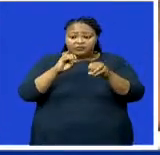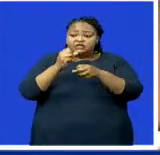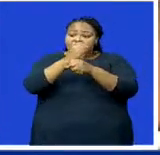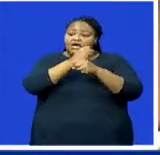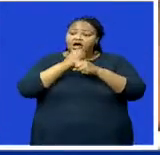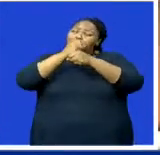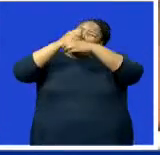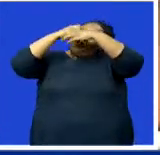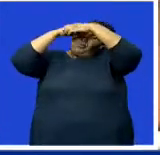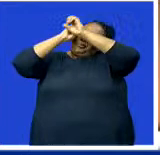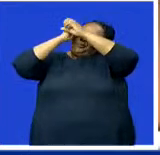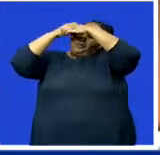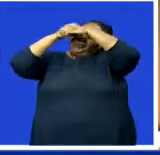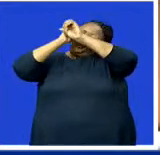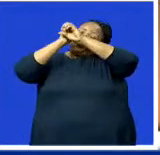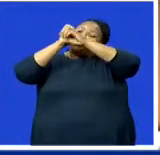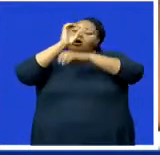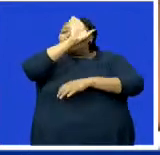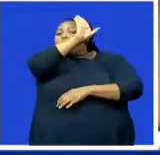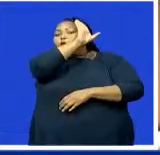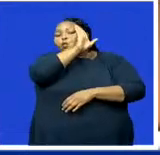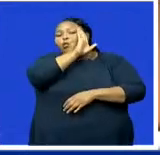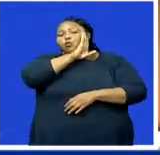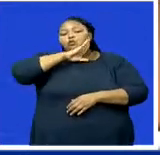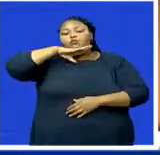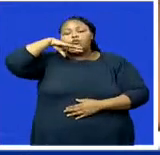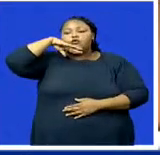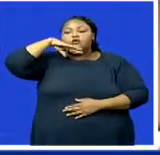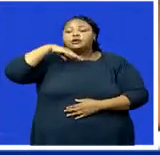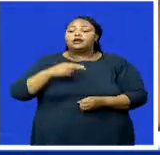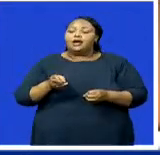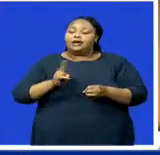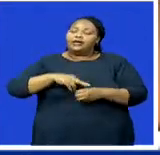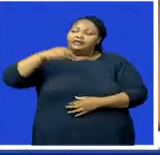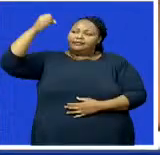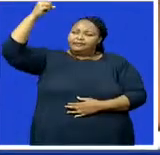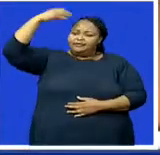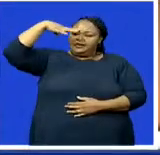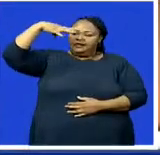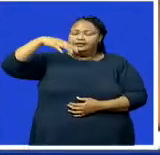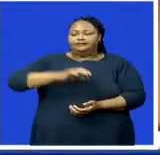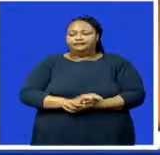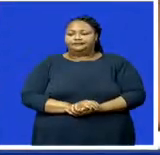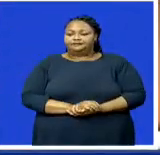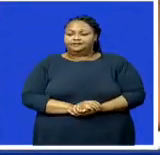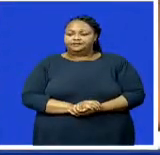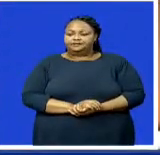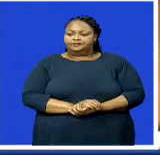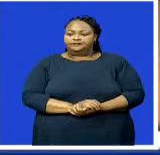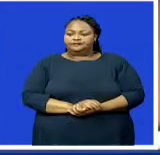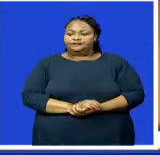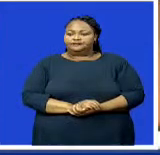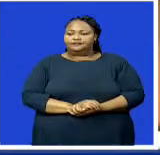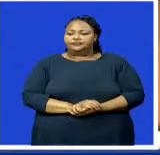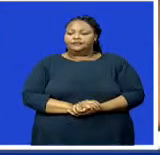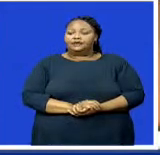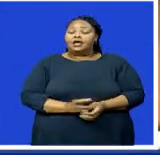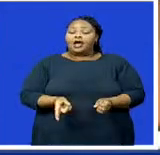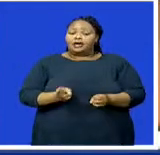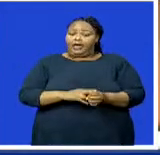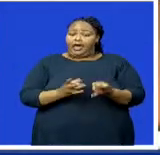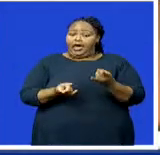ngale first instance la khona kwaya khona umuntu ku space indlela yesibili ke la kwasita khona ema